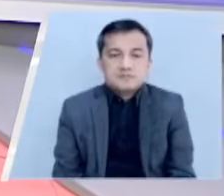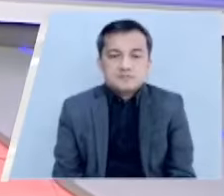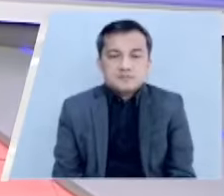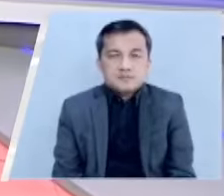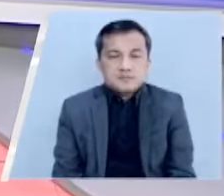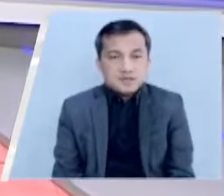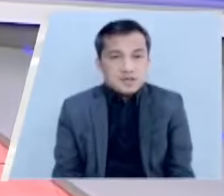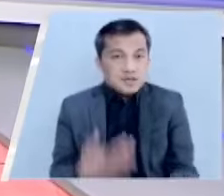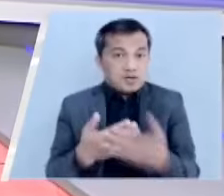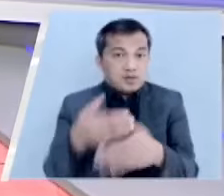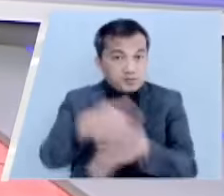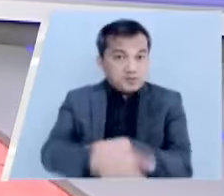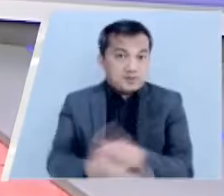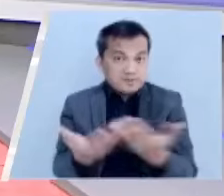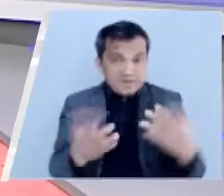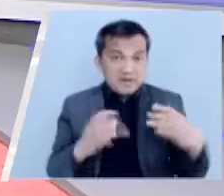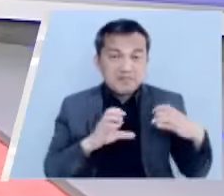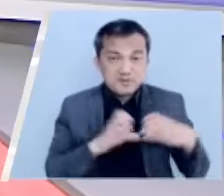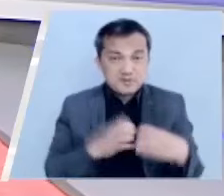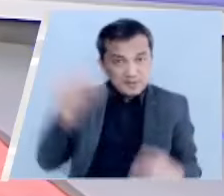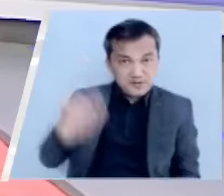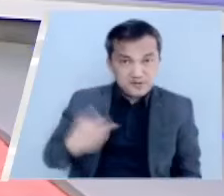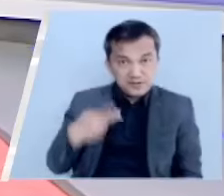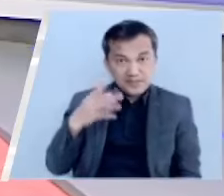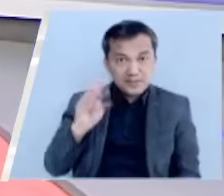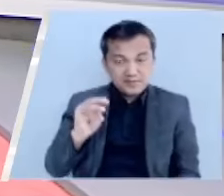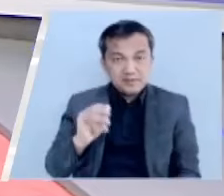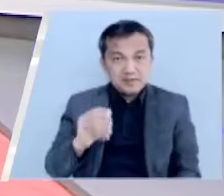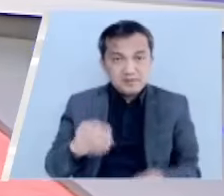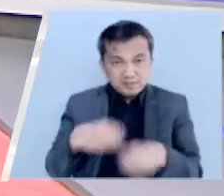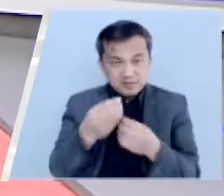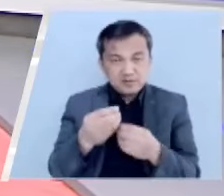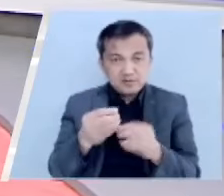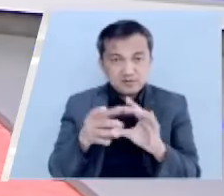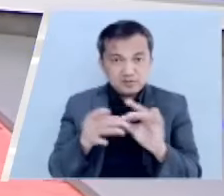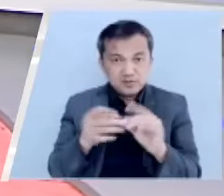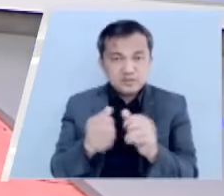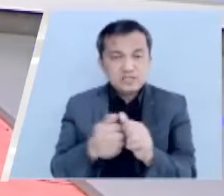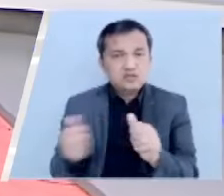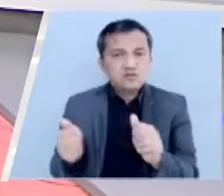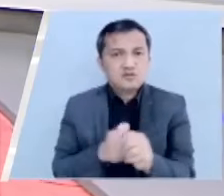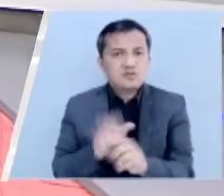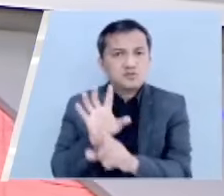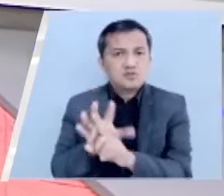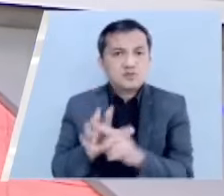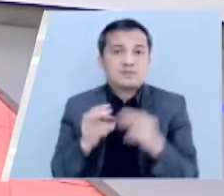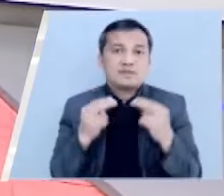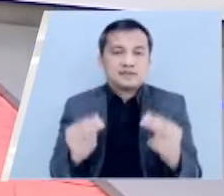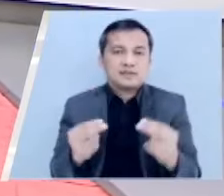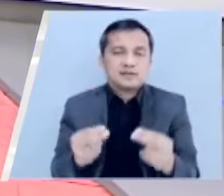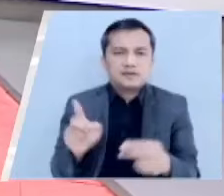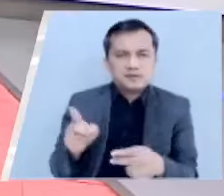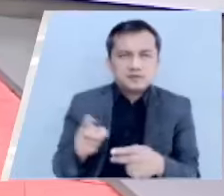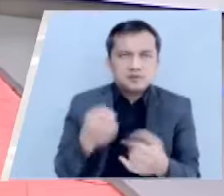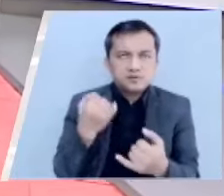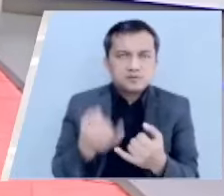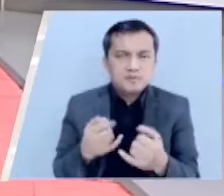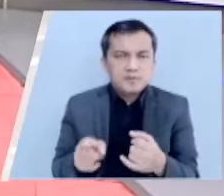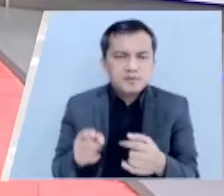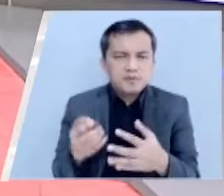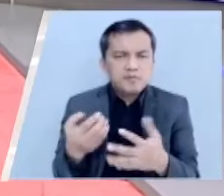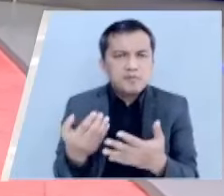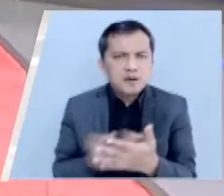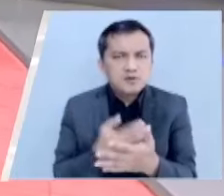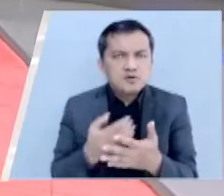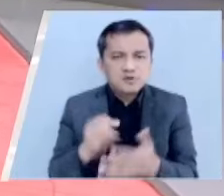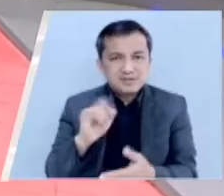Magandang gabi mga kapuso. Ako po ang inyong Kuya Kim na magbibigay sa inyo ng trivia sa likod ng mga trending na balita. Sa pinakabagong lunsad na bird breeding sanctuary sa